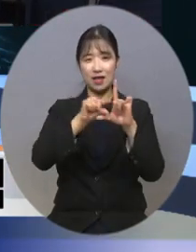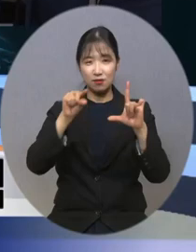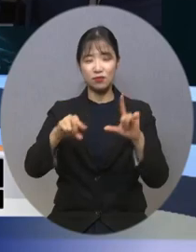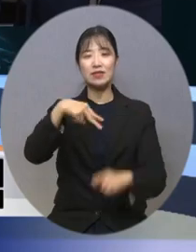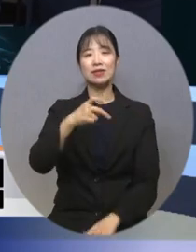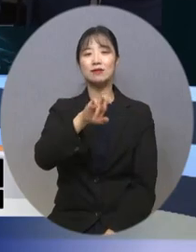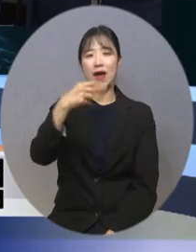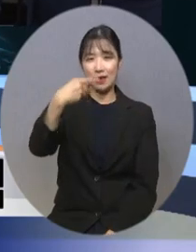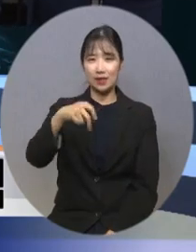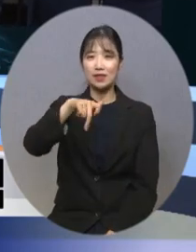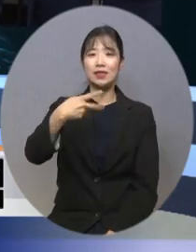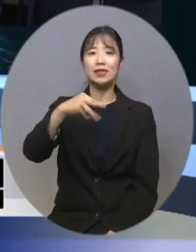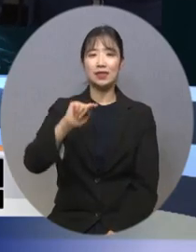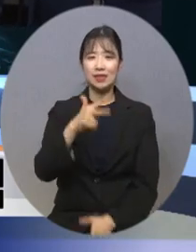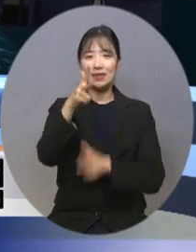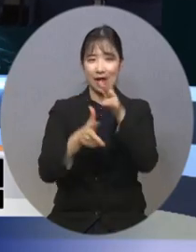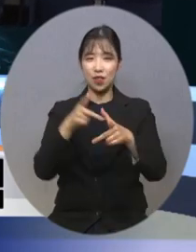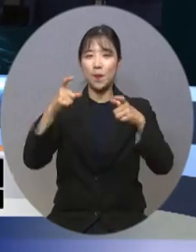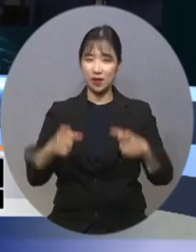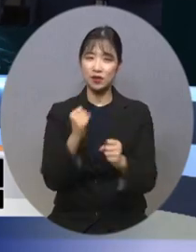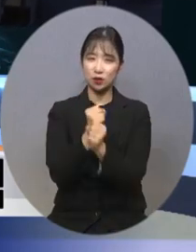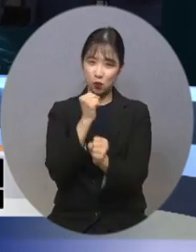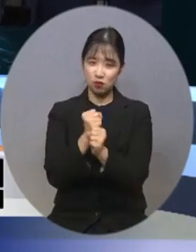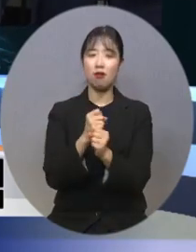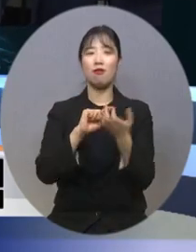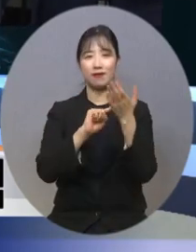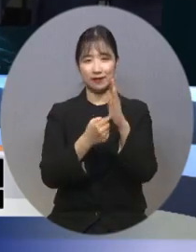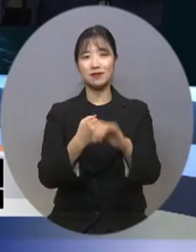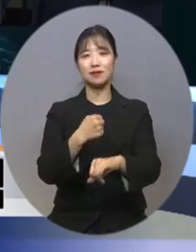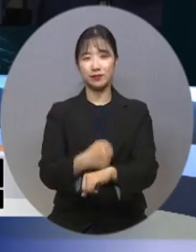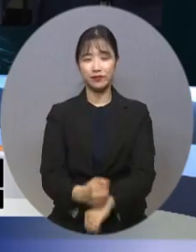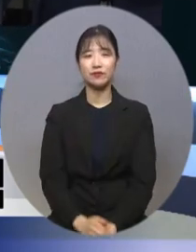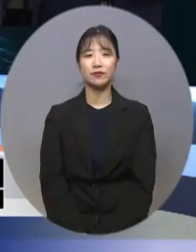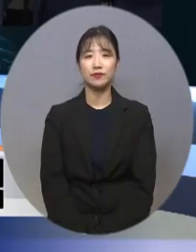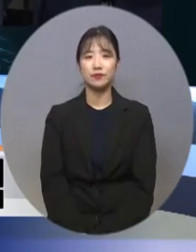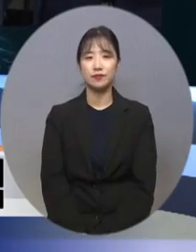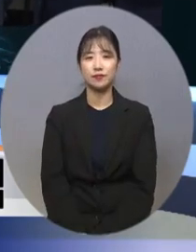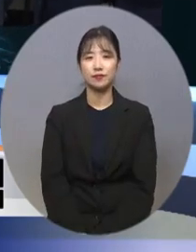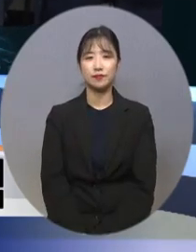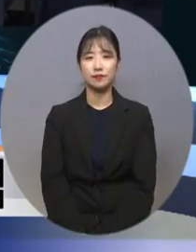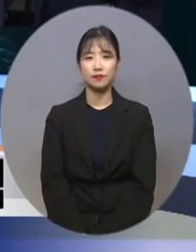사업에 본격적으로 나섭니다. 자세한 소식 신서유 기자가 전합니다.